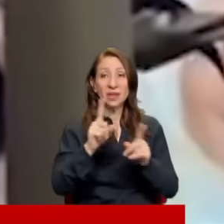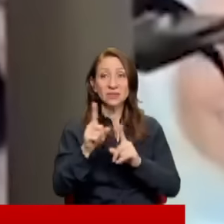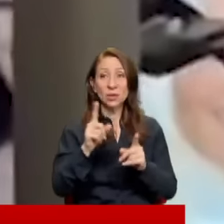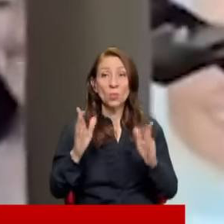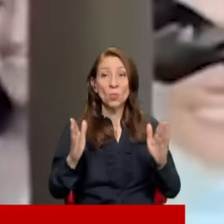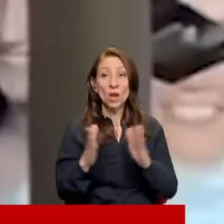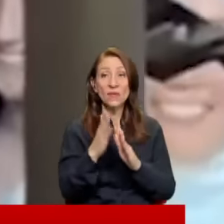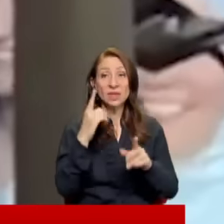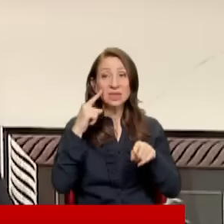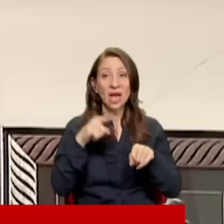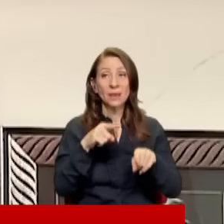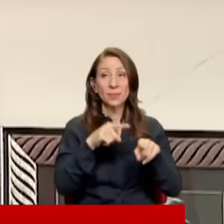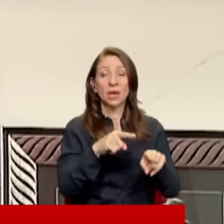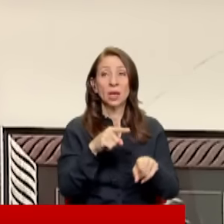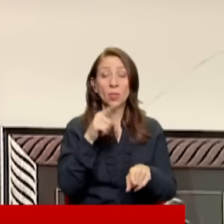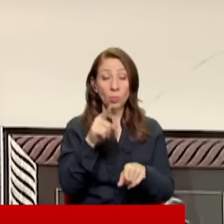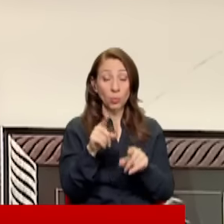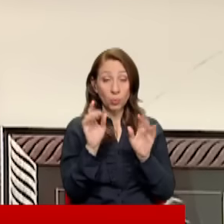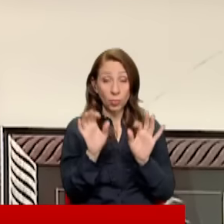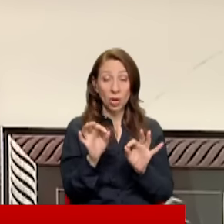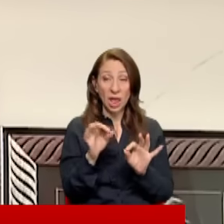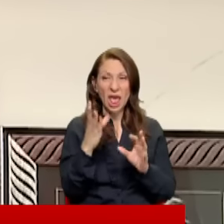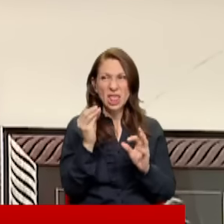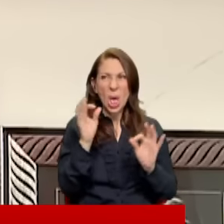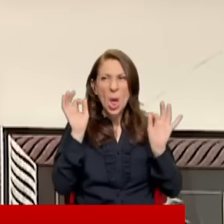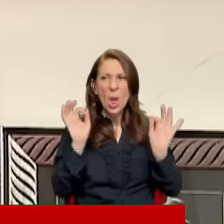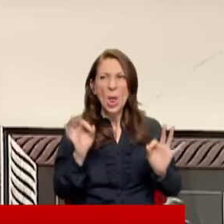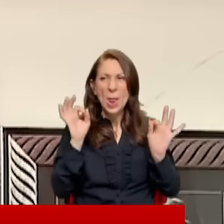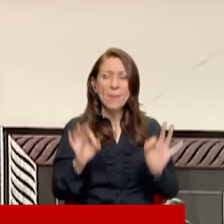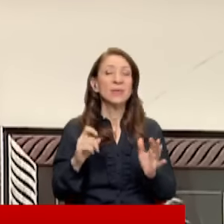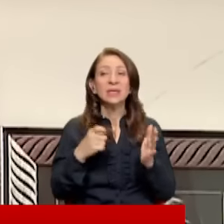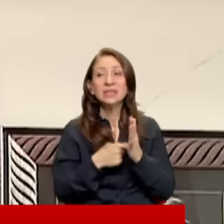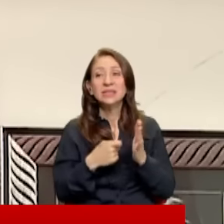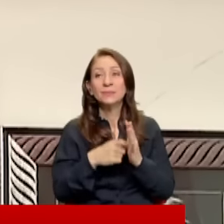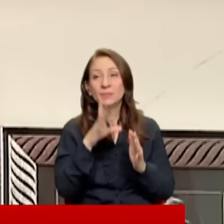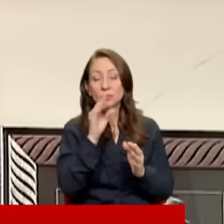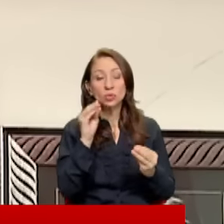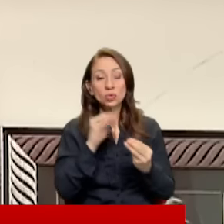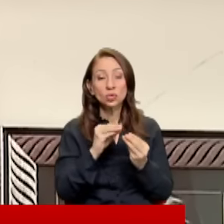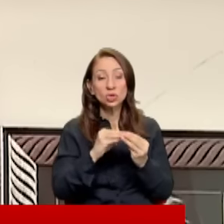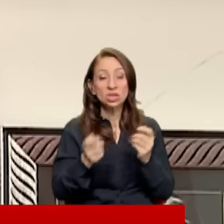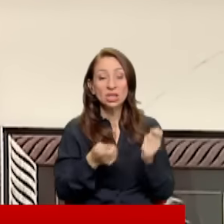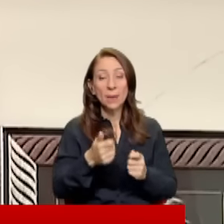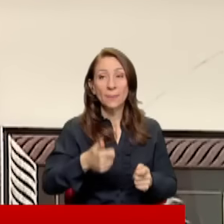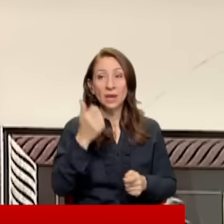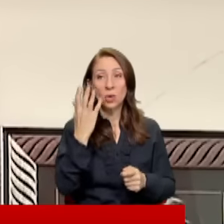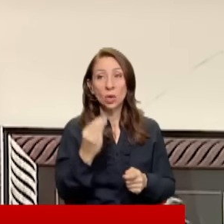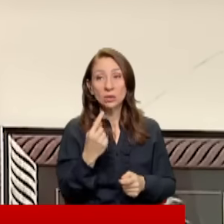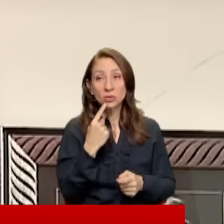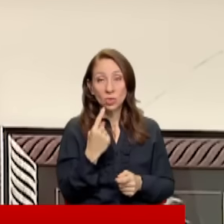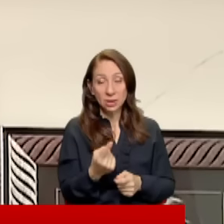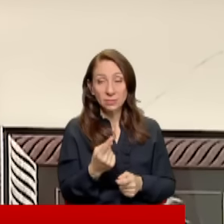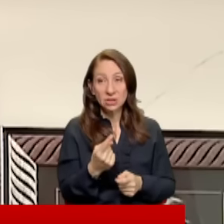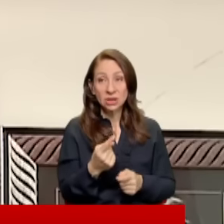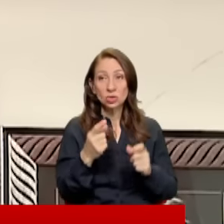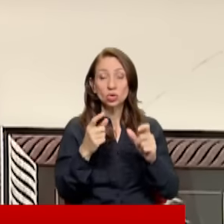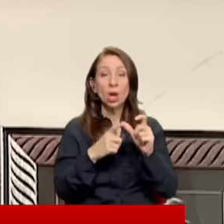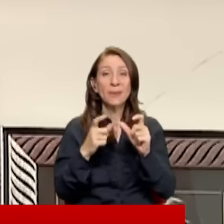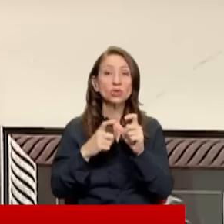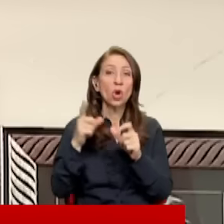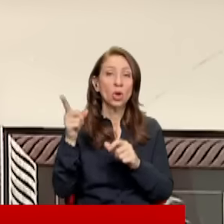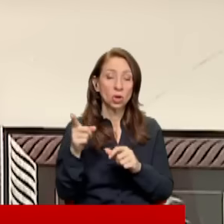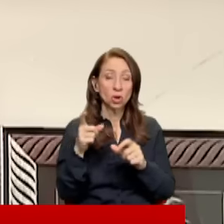muhalefetin de takibinde bu olayların en kilit isimlerinden biri de suç işleri bakanı olarak nitelediğimiz Süleyman